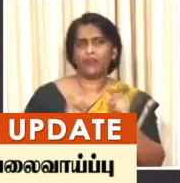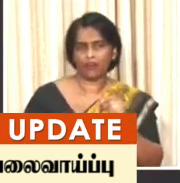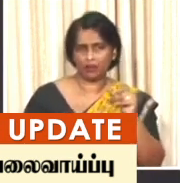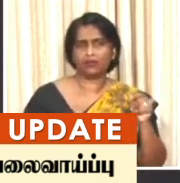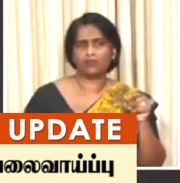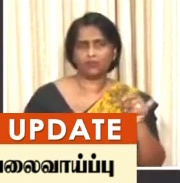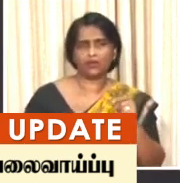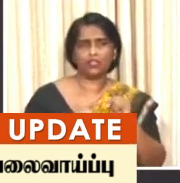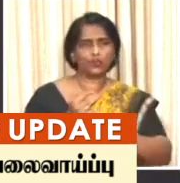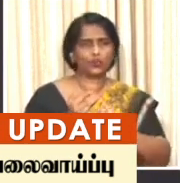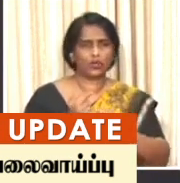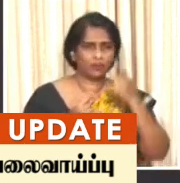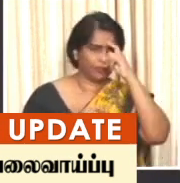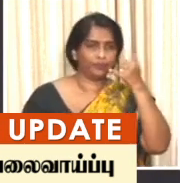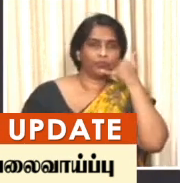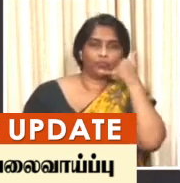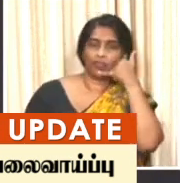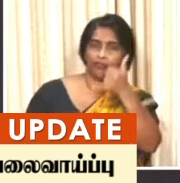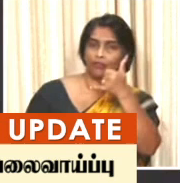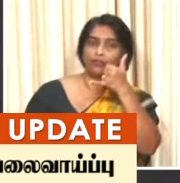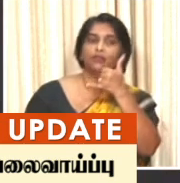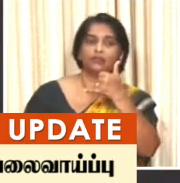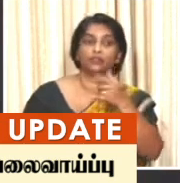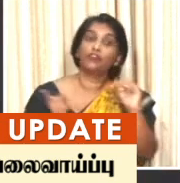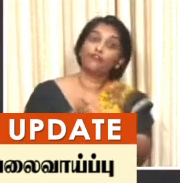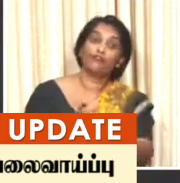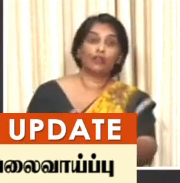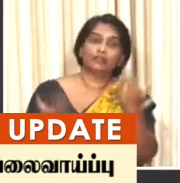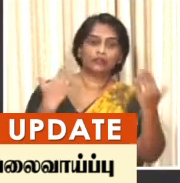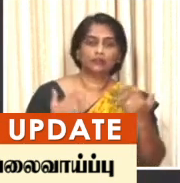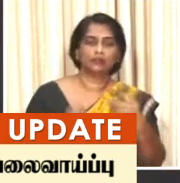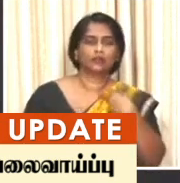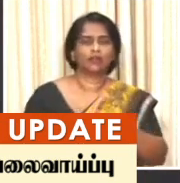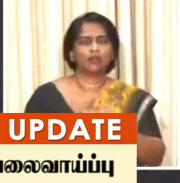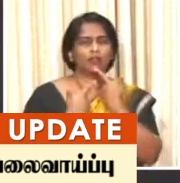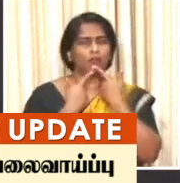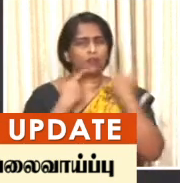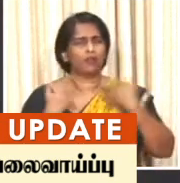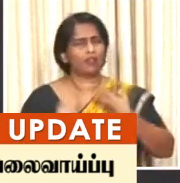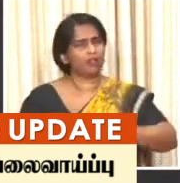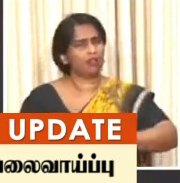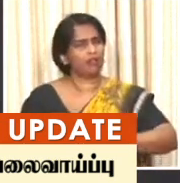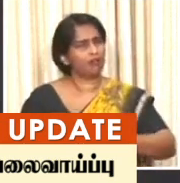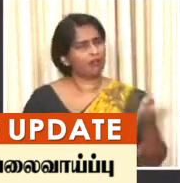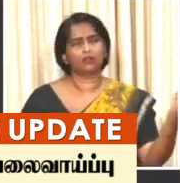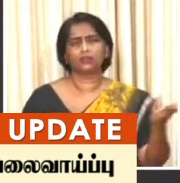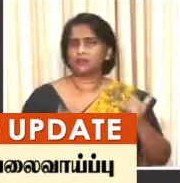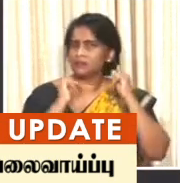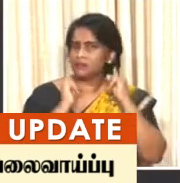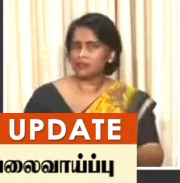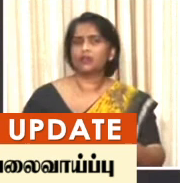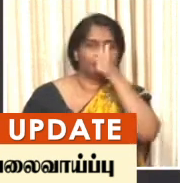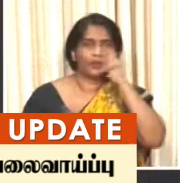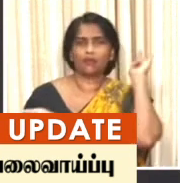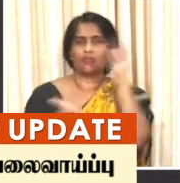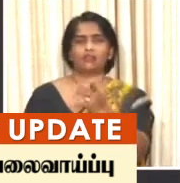සඳුන් හෙත්ති හිටපු මන්ත්‍රීතුමා ගෙනල්ලා ඒ අයට කතා කරලා කියනවා රණ්ඩු කරන්න රටේ කීර්ති නාමය විනාශ කරන සම්පූර්ණ අනීතිකව ඒ රටට